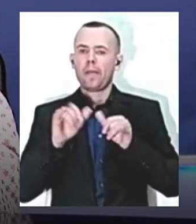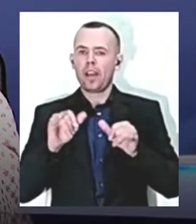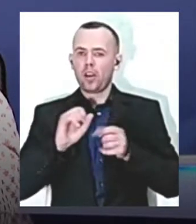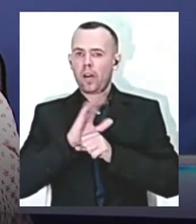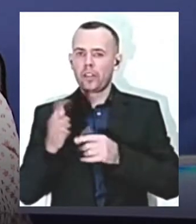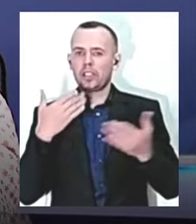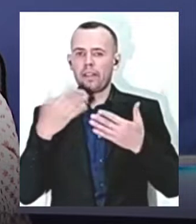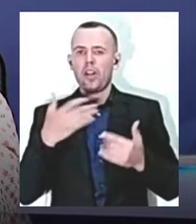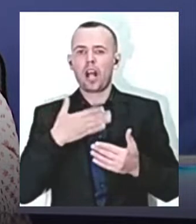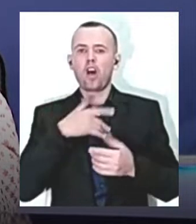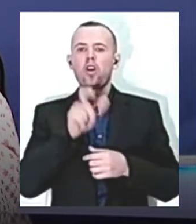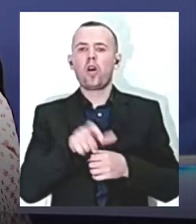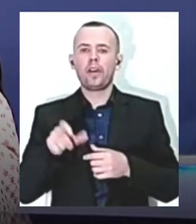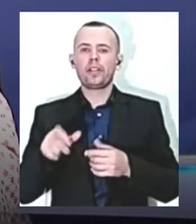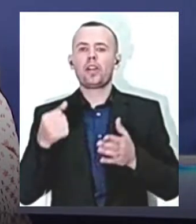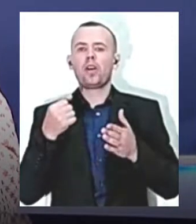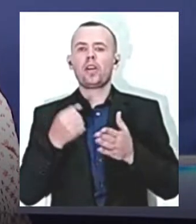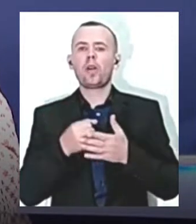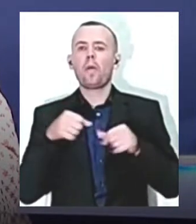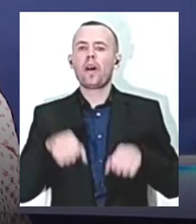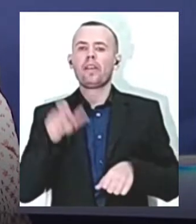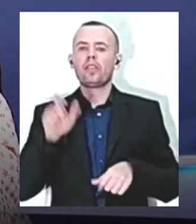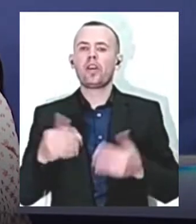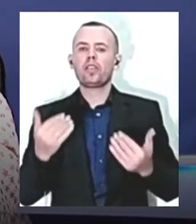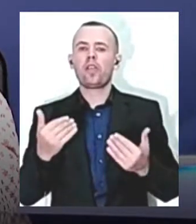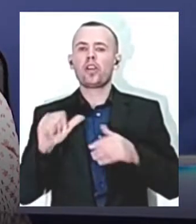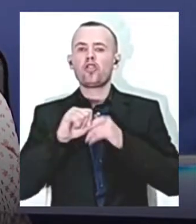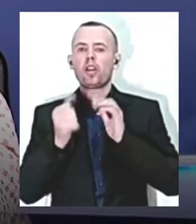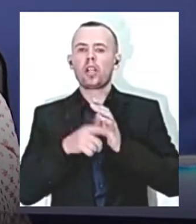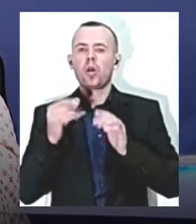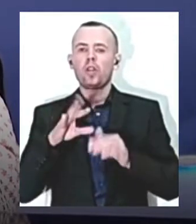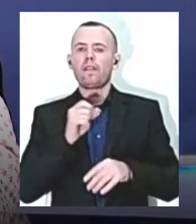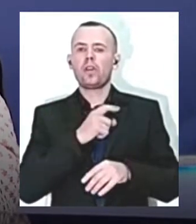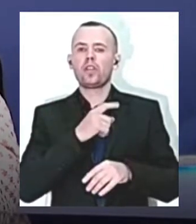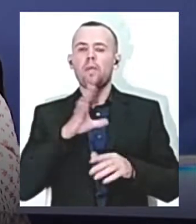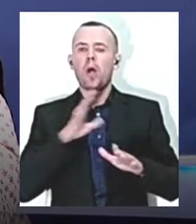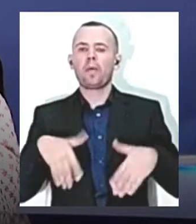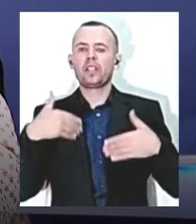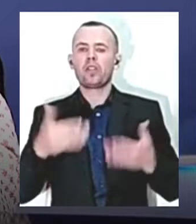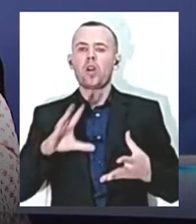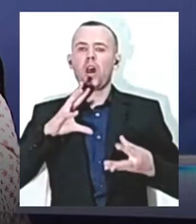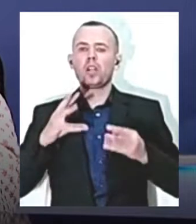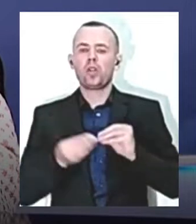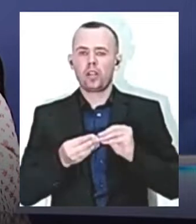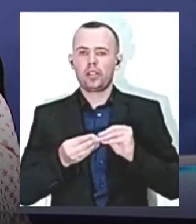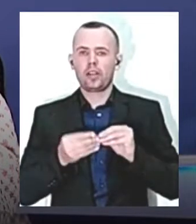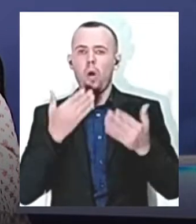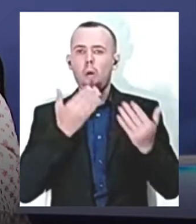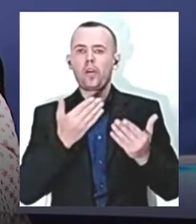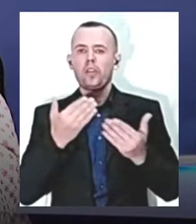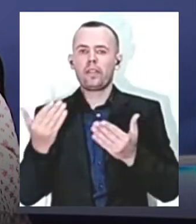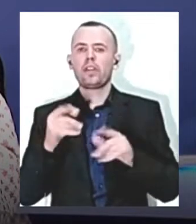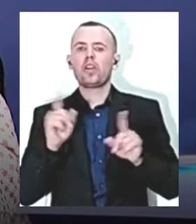до прав людини? Сьогодні, 16 грудня, в Одесі були презентовані результати опитування, що українці знають та